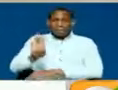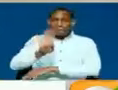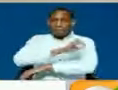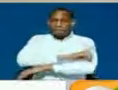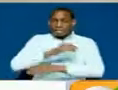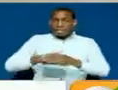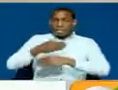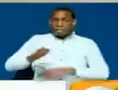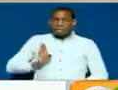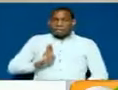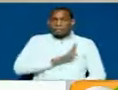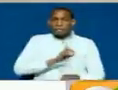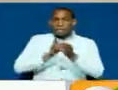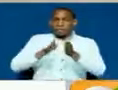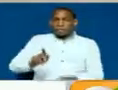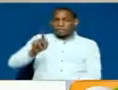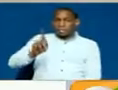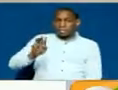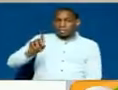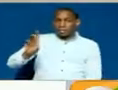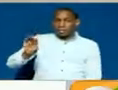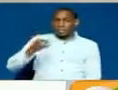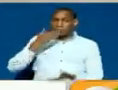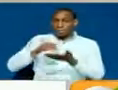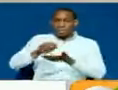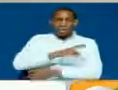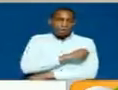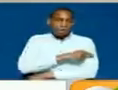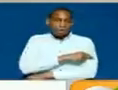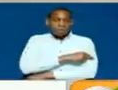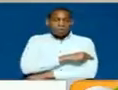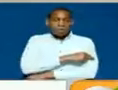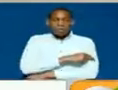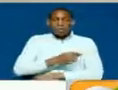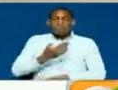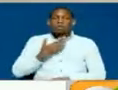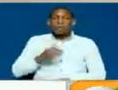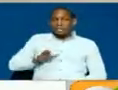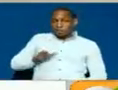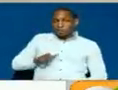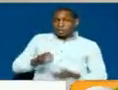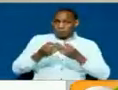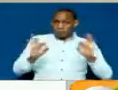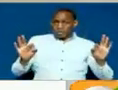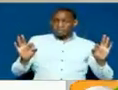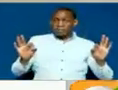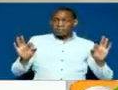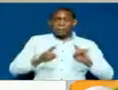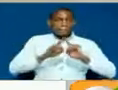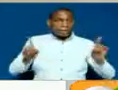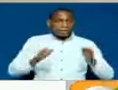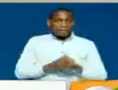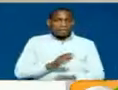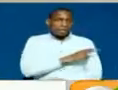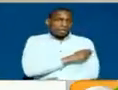nne baada ya baraza la madaktari KMPDC kuandikia hospitali hiyo barua wakimtaka Susan kuachiliwa. Hata